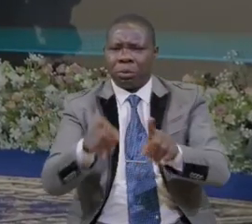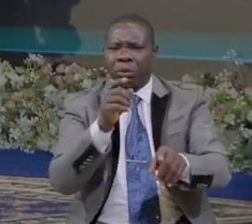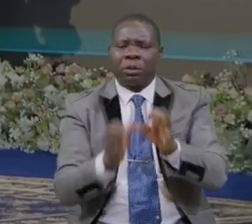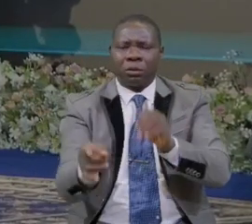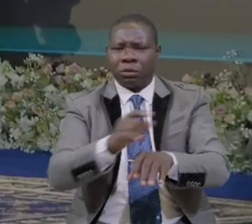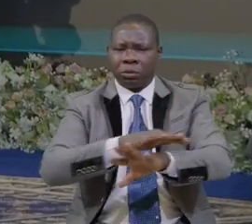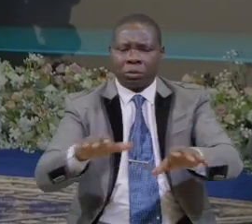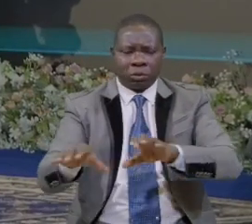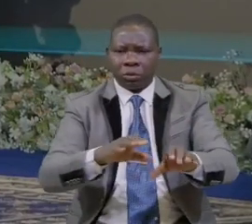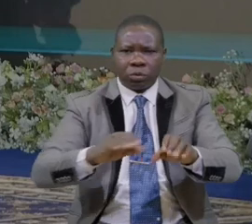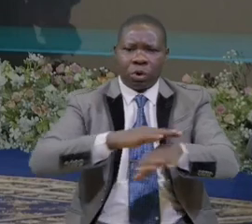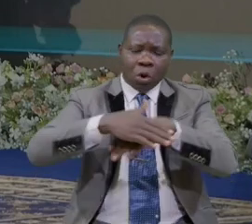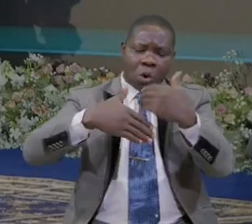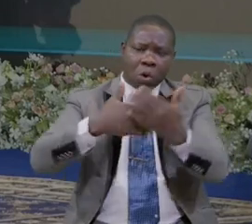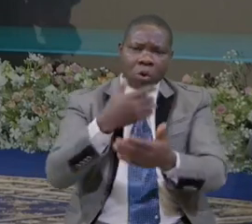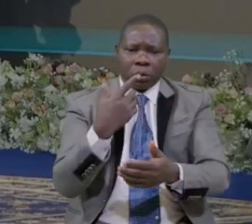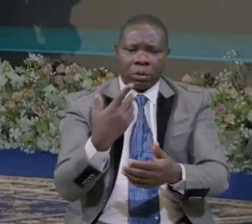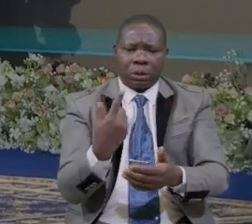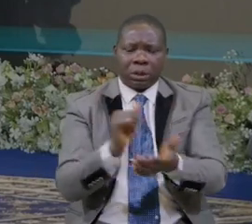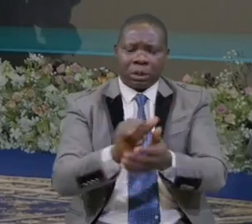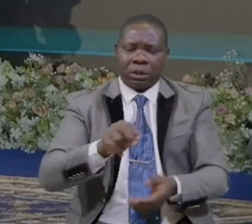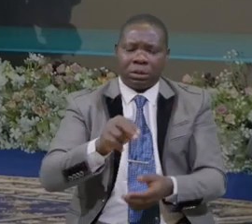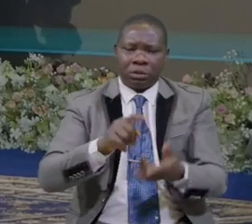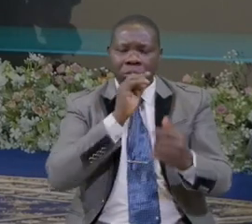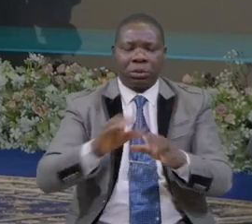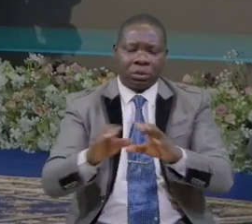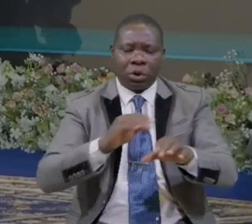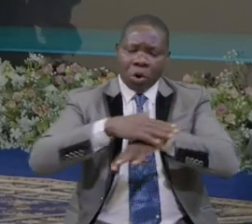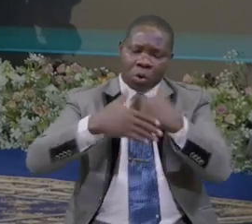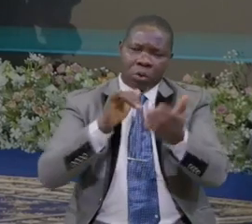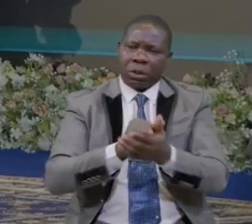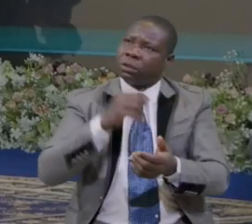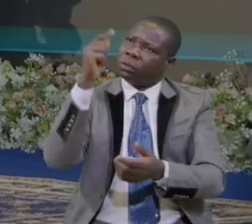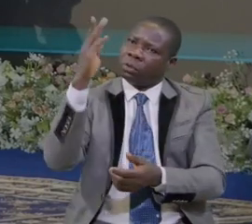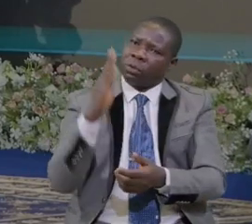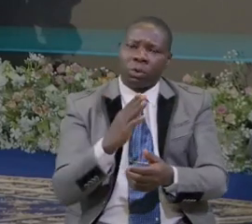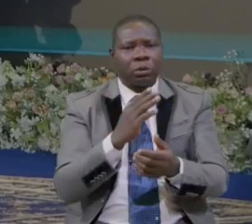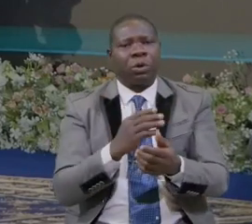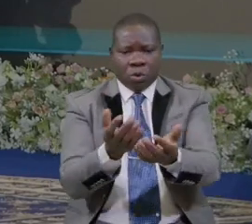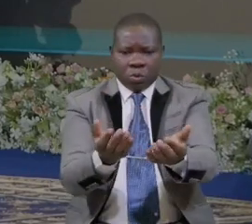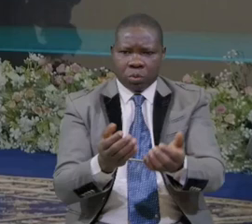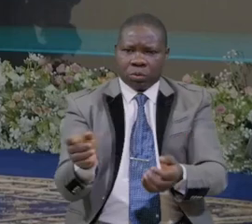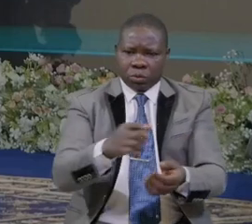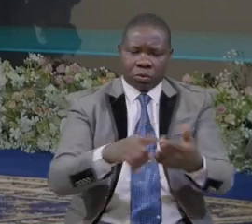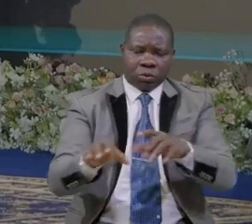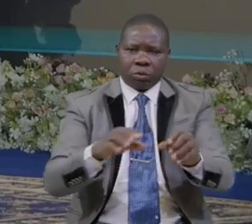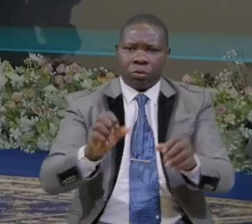ne faites pas ce qu'il faut faire, ce que Dieu espère de vous, pour